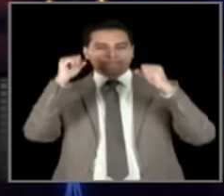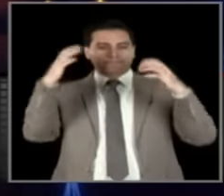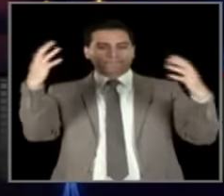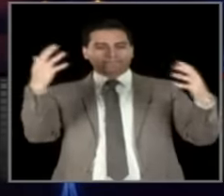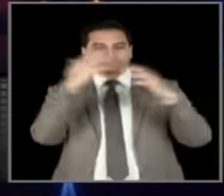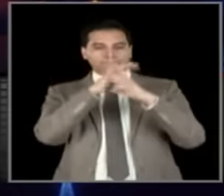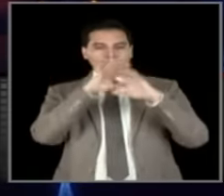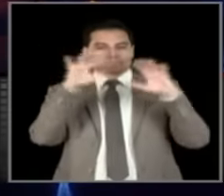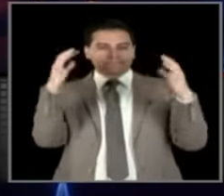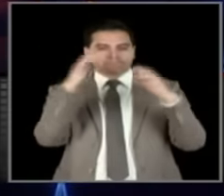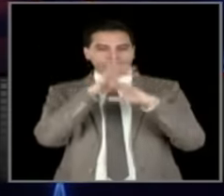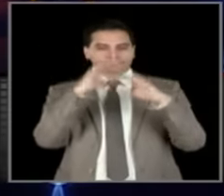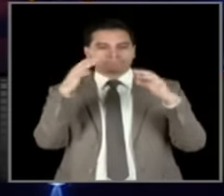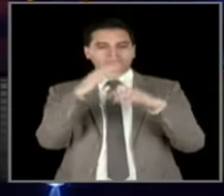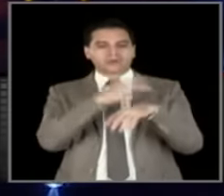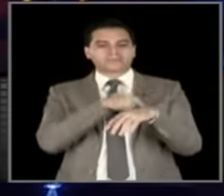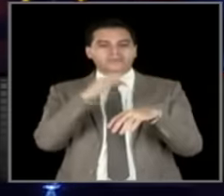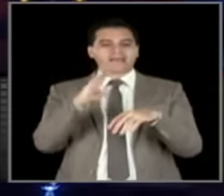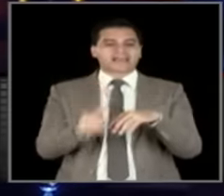على اسم نهر كاتاتومبو؟